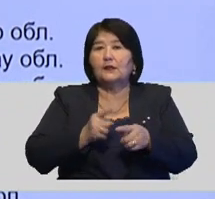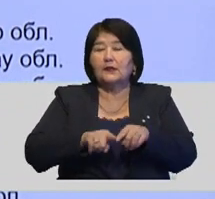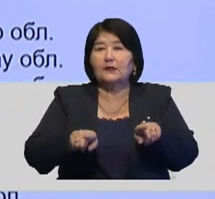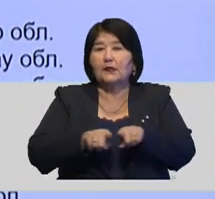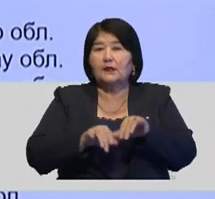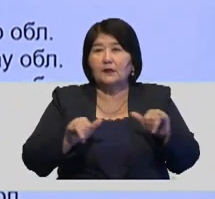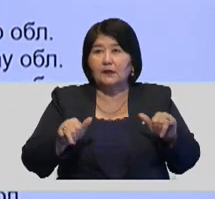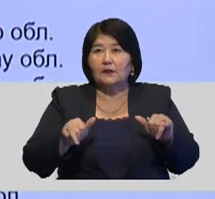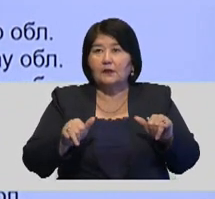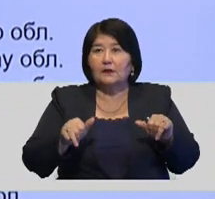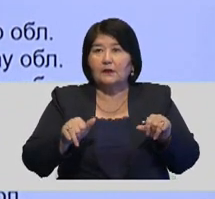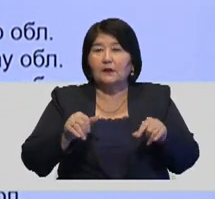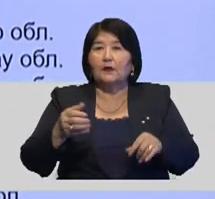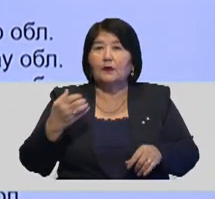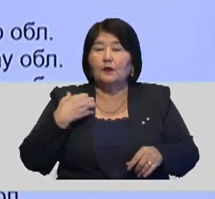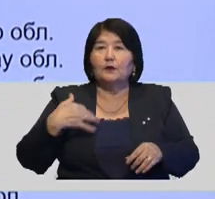жоғары